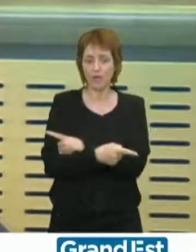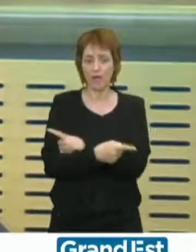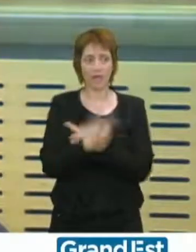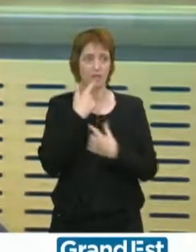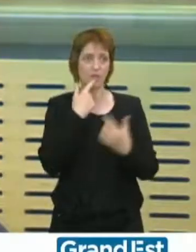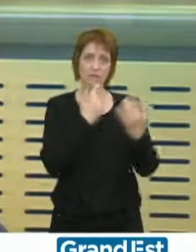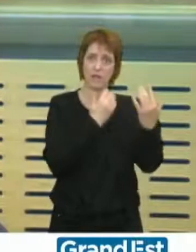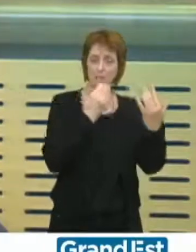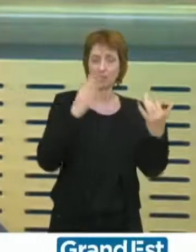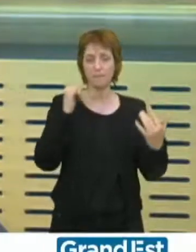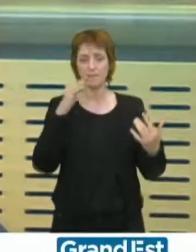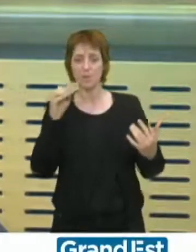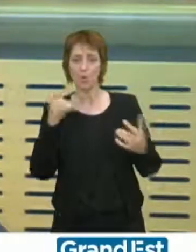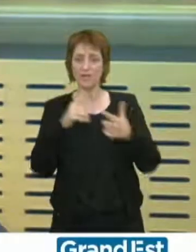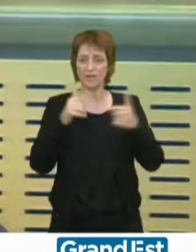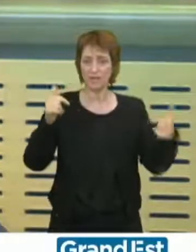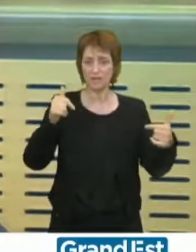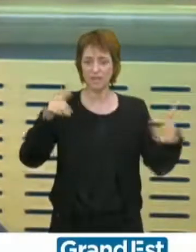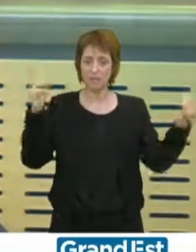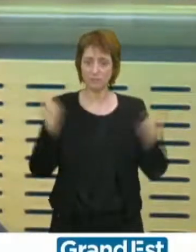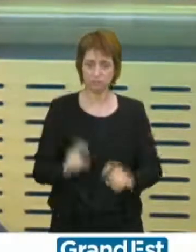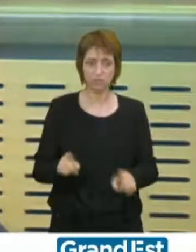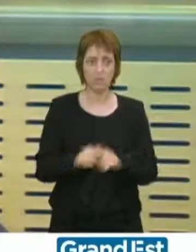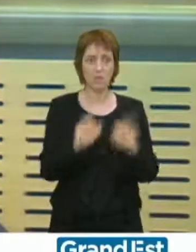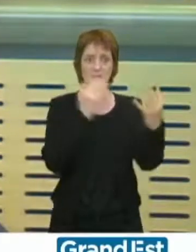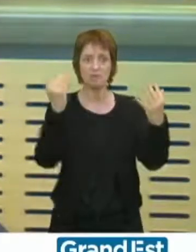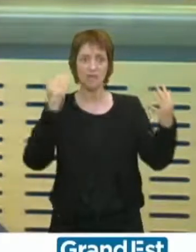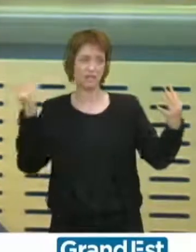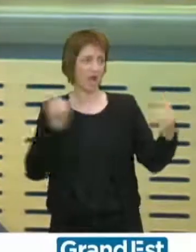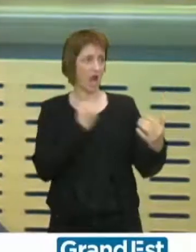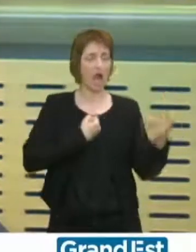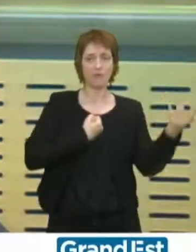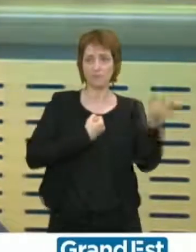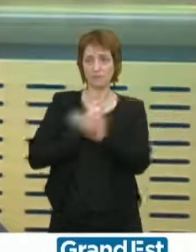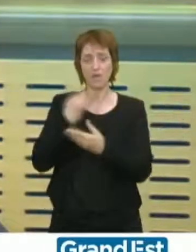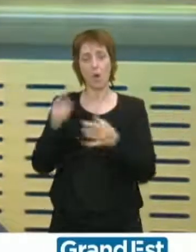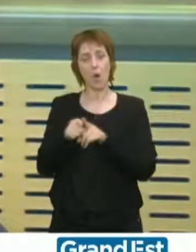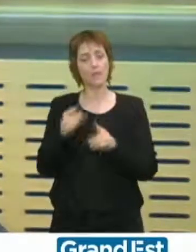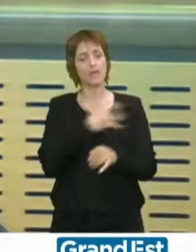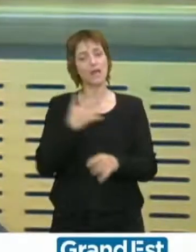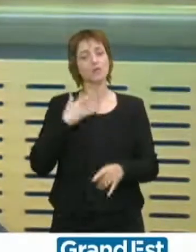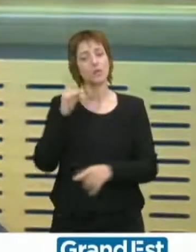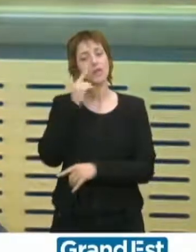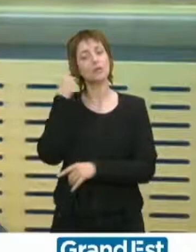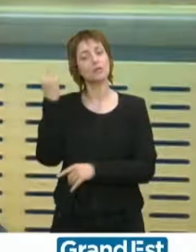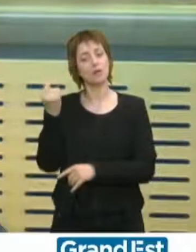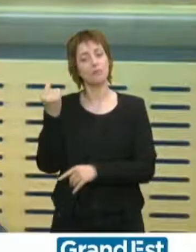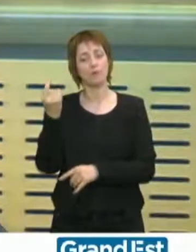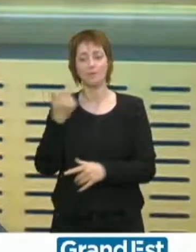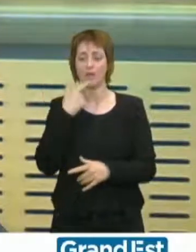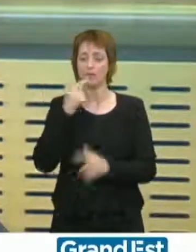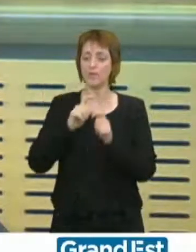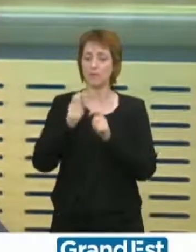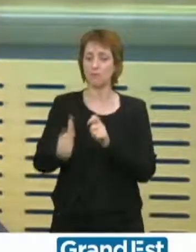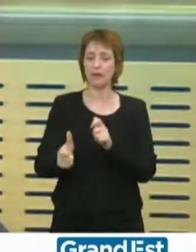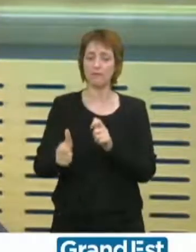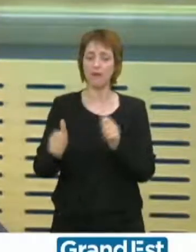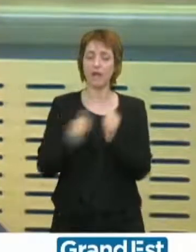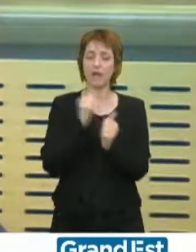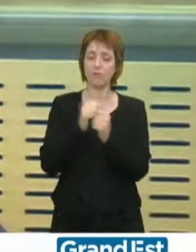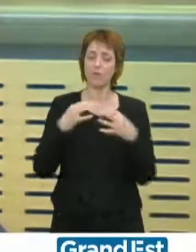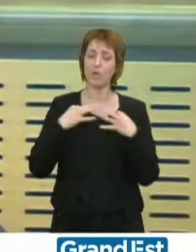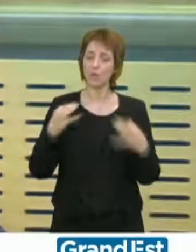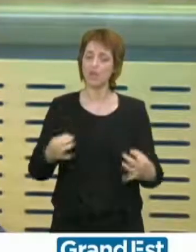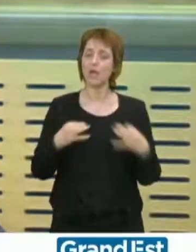la biodiversité la beauté nos paysages et même la santé des hommes sont jamais atteindre la neutralité carbone monsieur le président